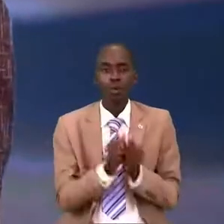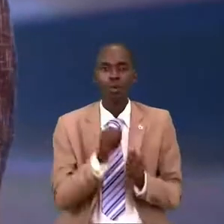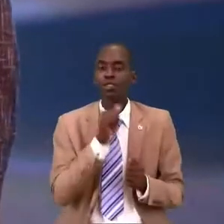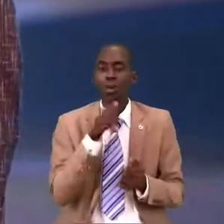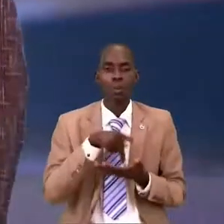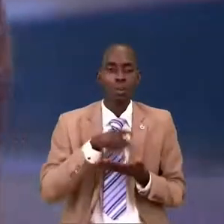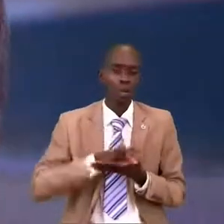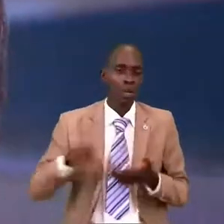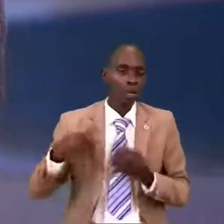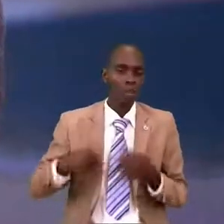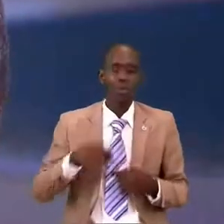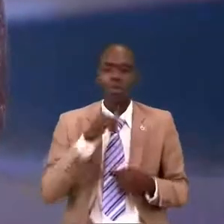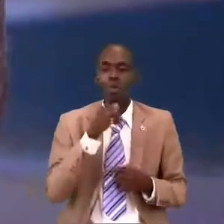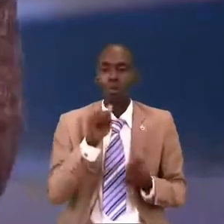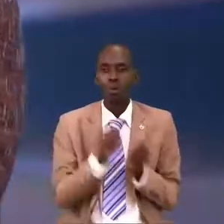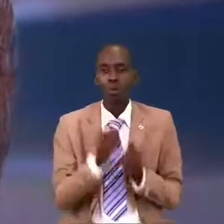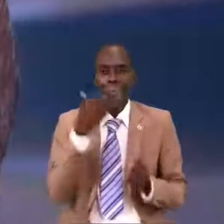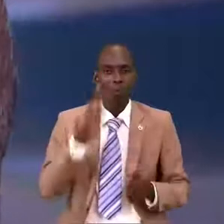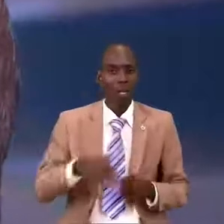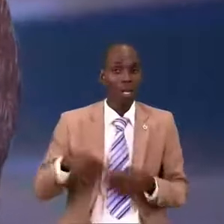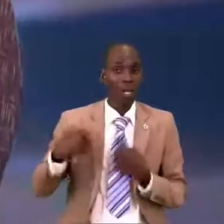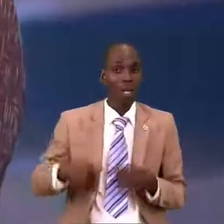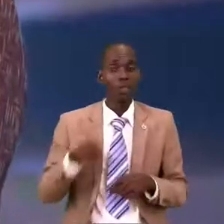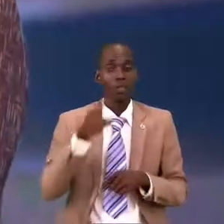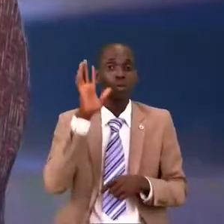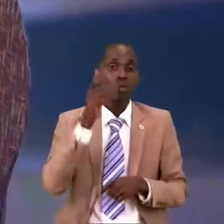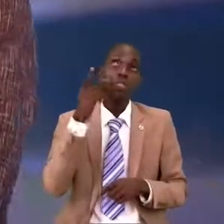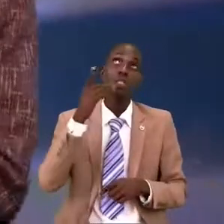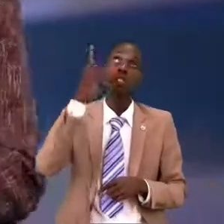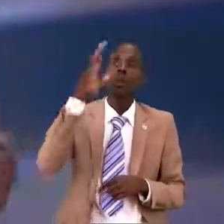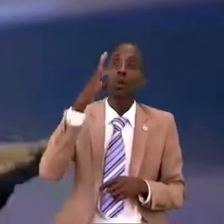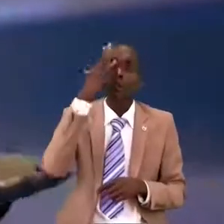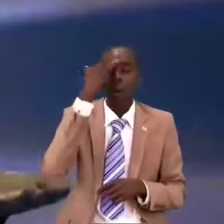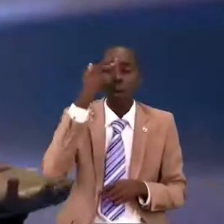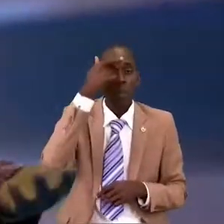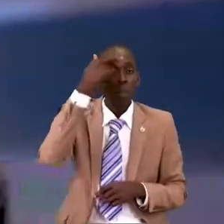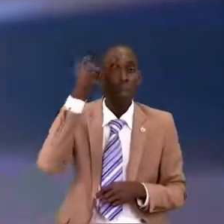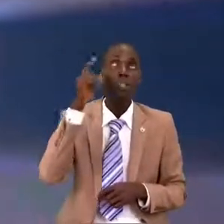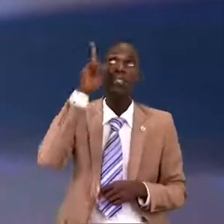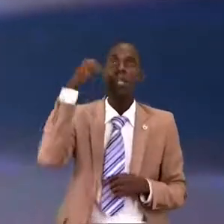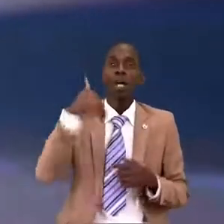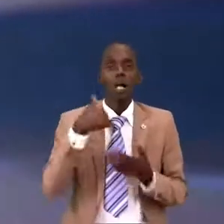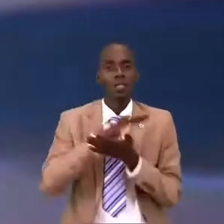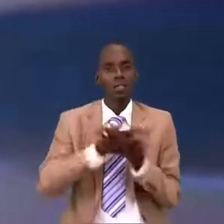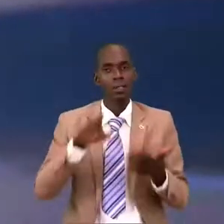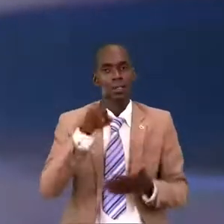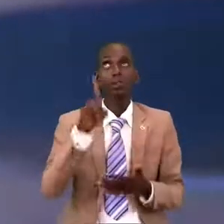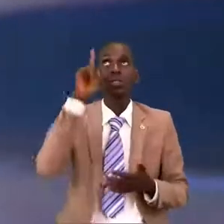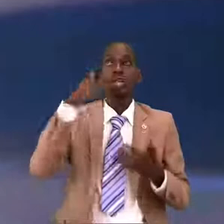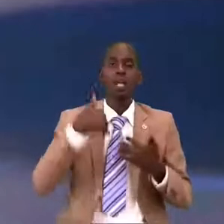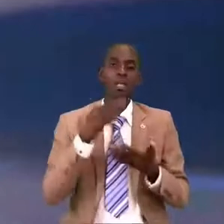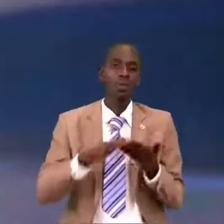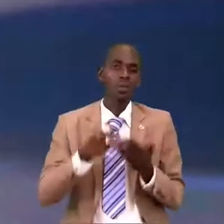Tu verras Dieu parce qu'il t'a purifié, il t'a pardonné. Il a ôté toutes ces choses mauvaises de ta vie. Maintenant,